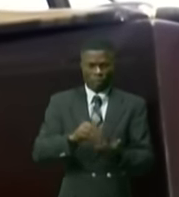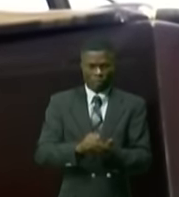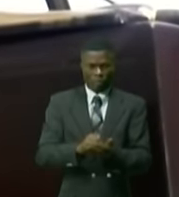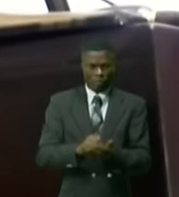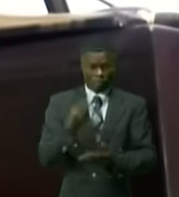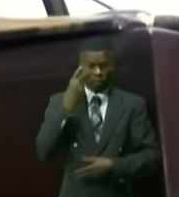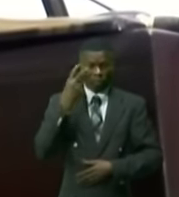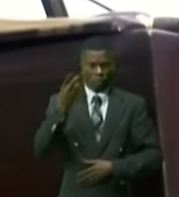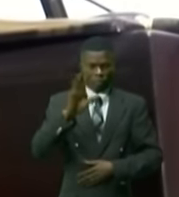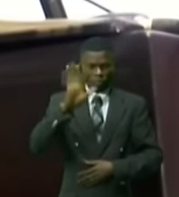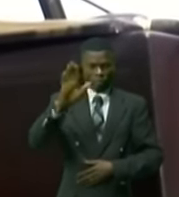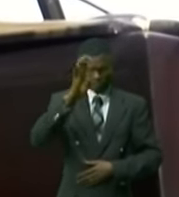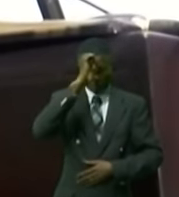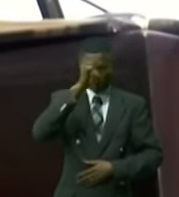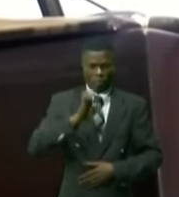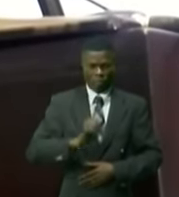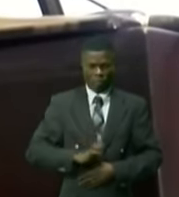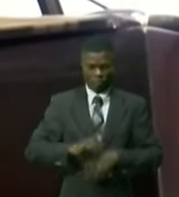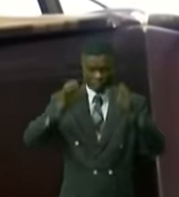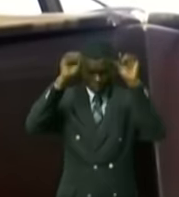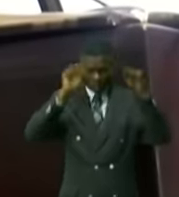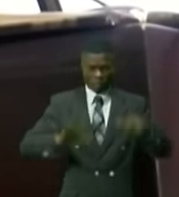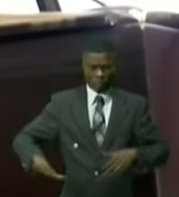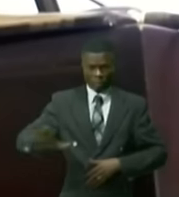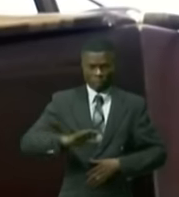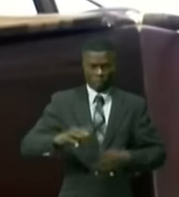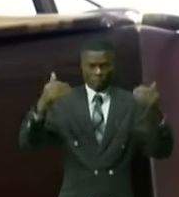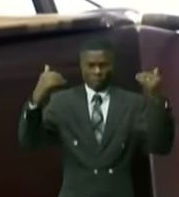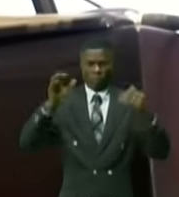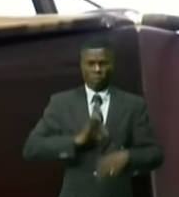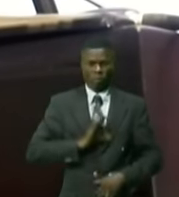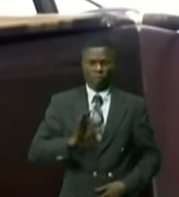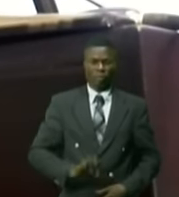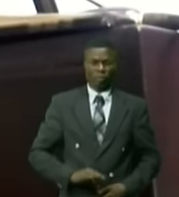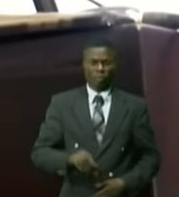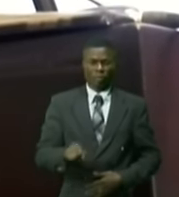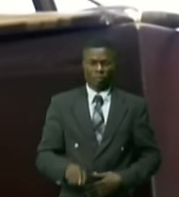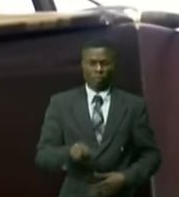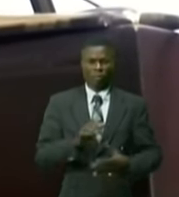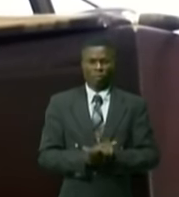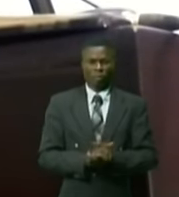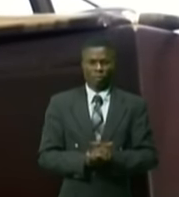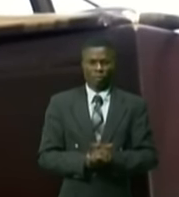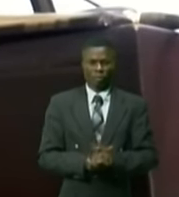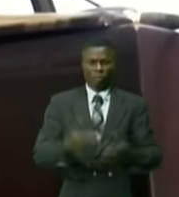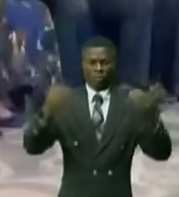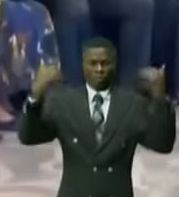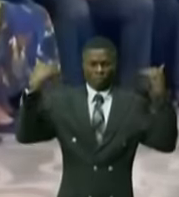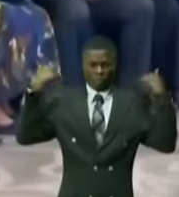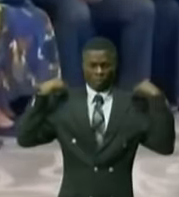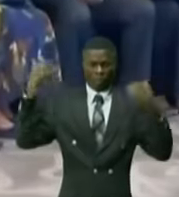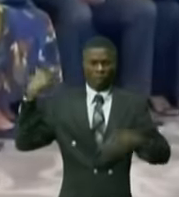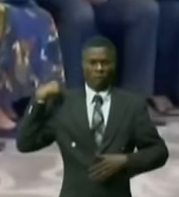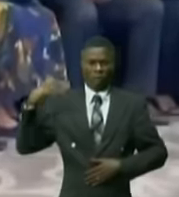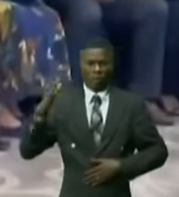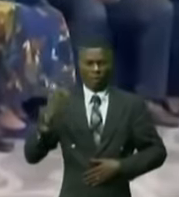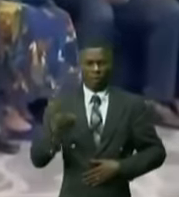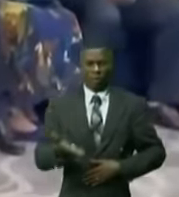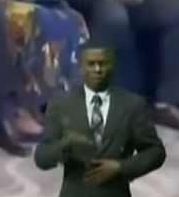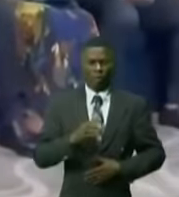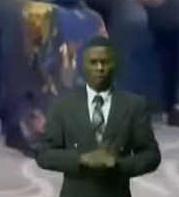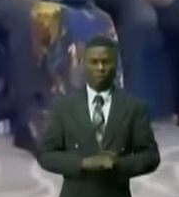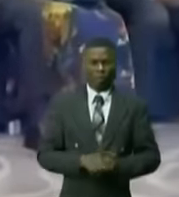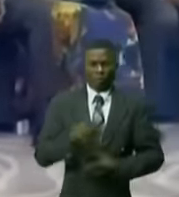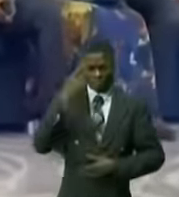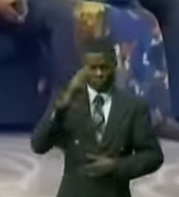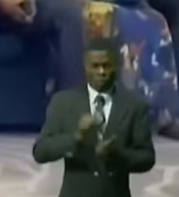la vision de son Excellence Monsieur le Président de la République, M. Félix-Antoine Tshisekedi Tshilombo, chef de l'État, pour